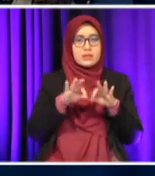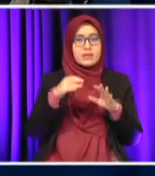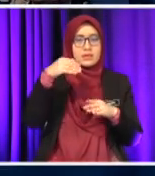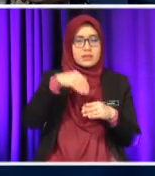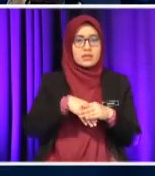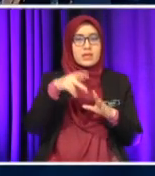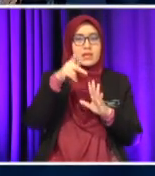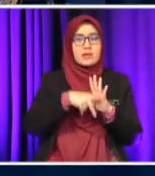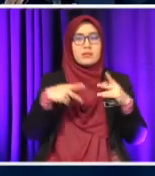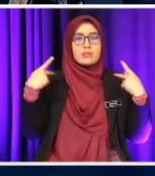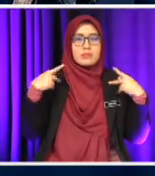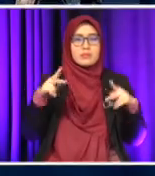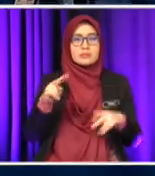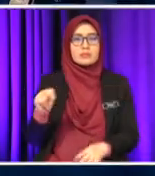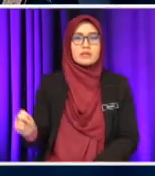jadi